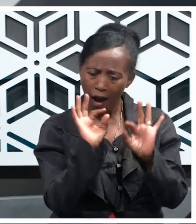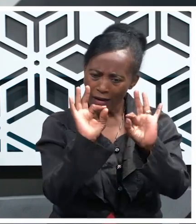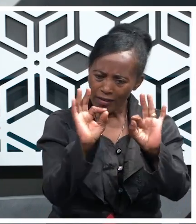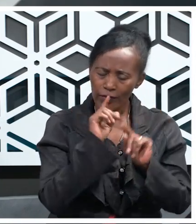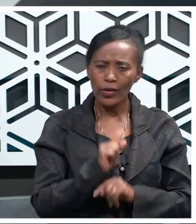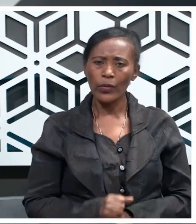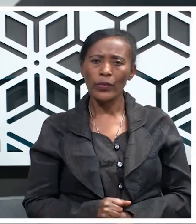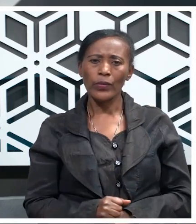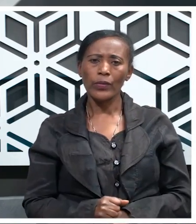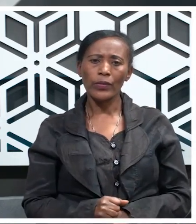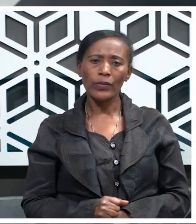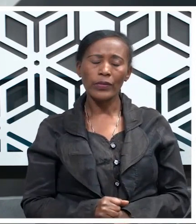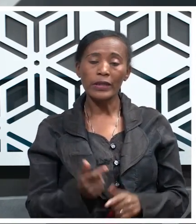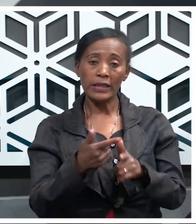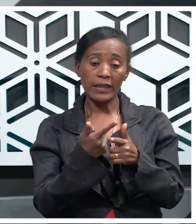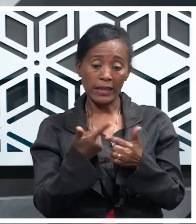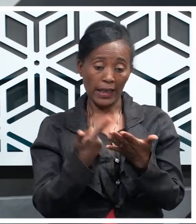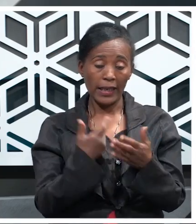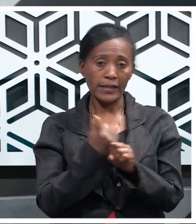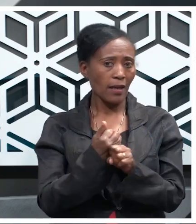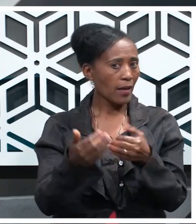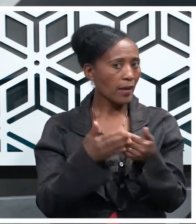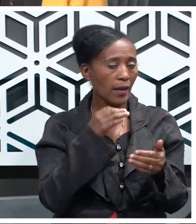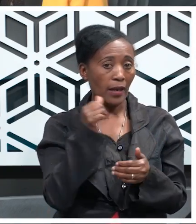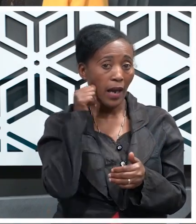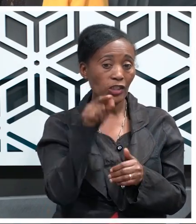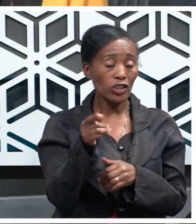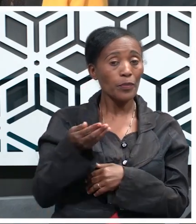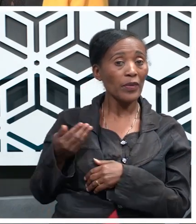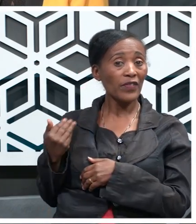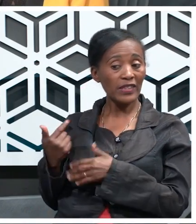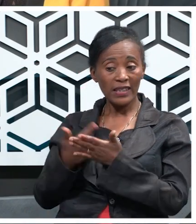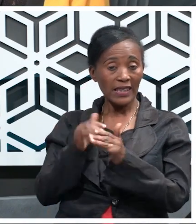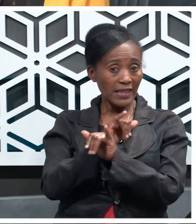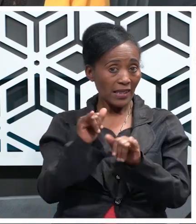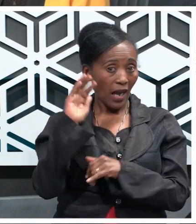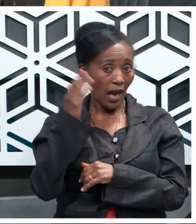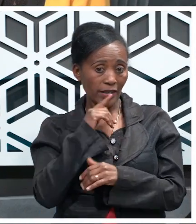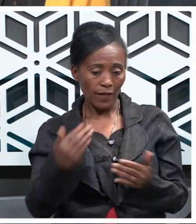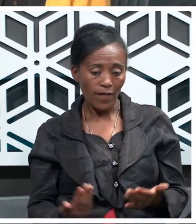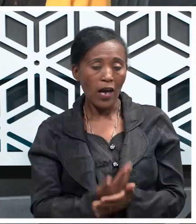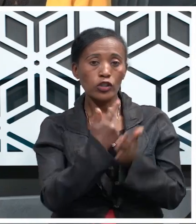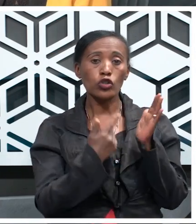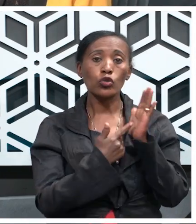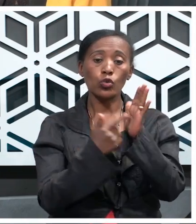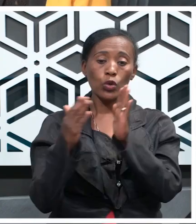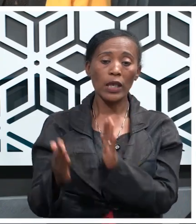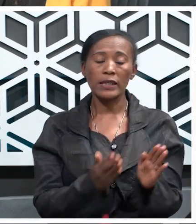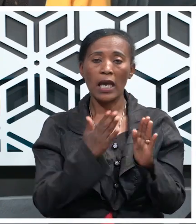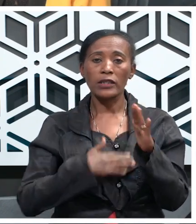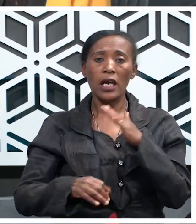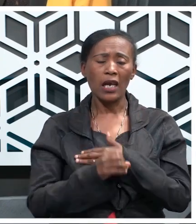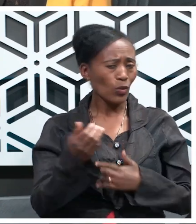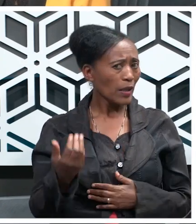የሚያወሩኝና አሪፍ ነው እንትናቸው እንግዲህ ይሄ ስራ ቀላል አይደለም ካንቺ በፊት እንደዚህ አይነትን የፋሽን ሾው